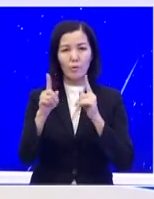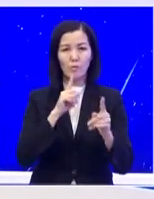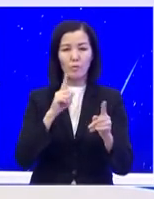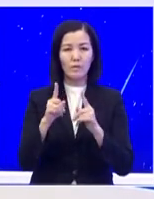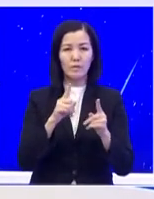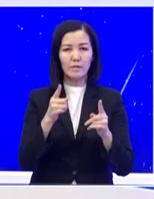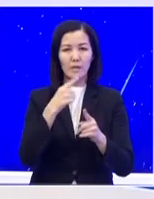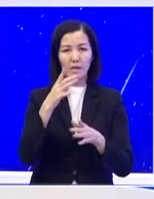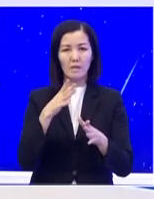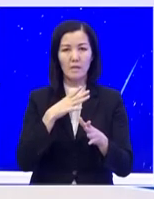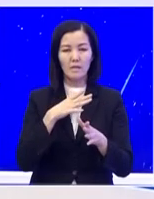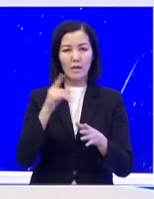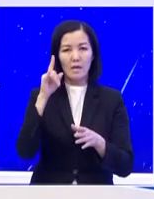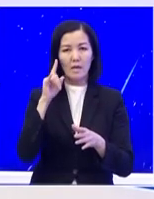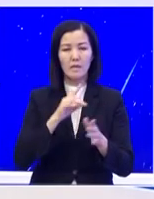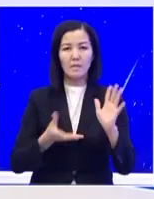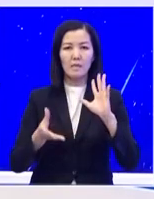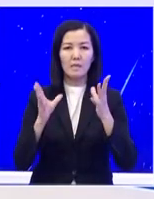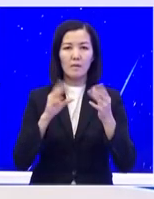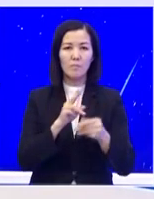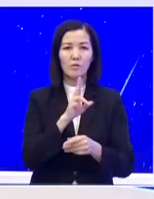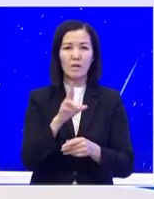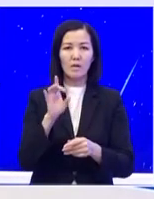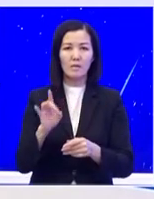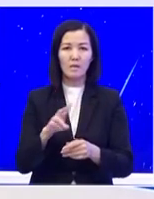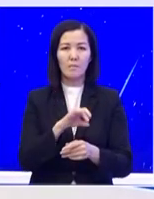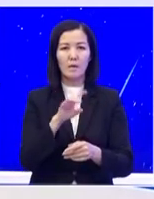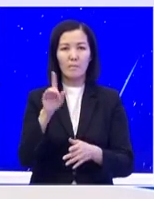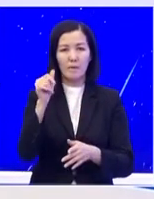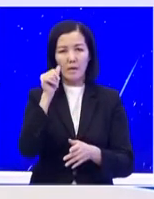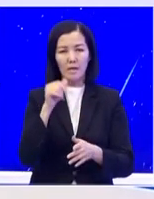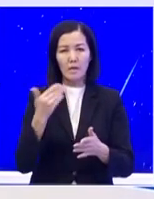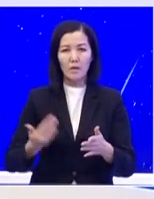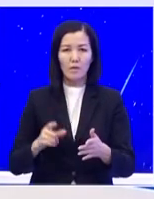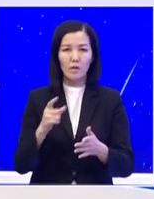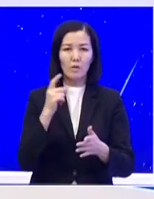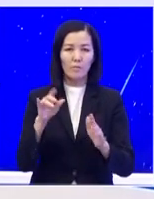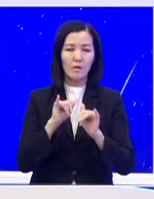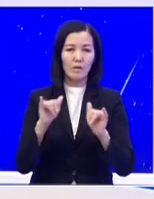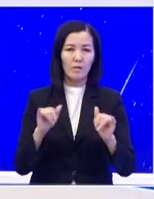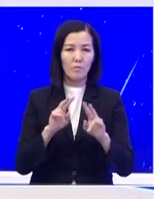отырысында белгілі болды. Онда еліміздің қаңтар мамыр айларындағы әлеуметтік экономикалық дамуы қаралды.